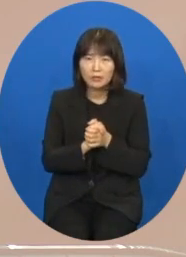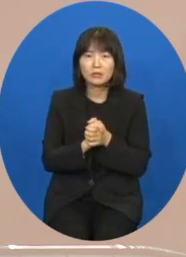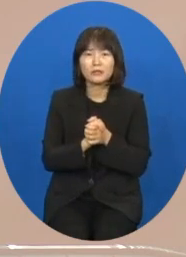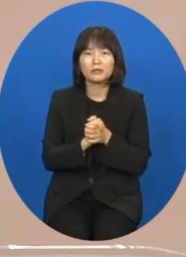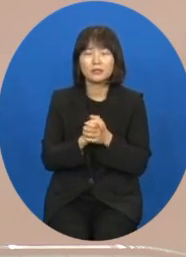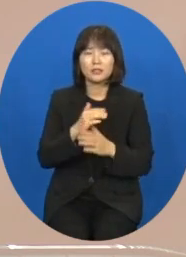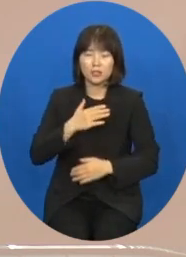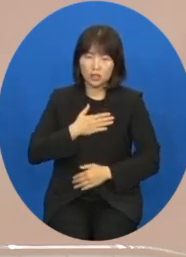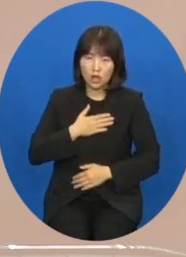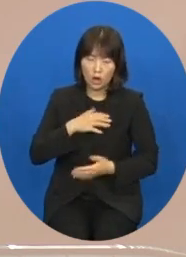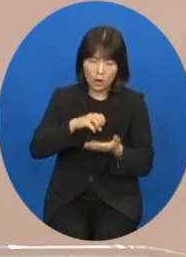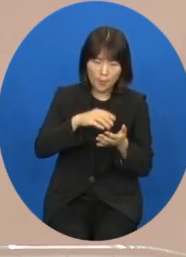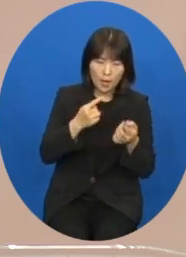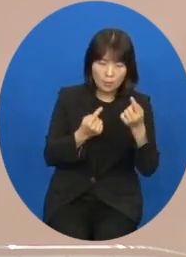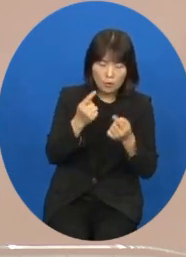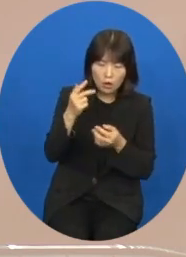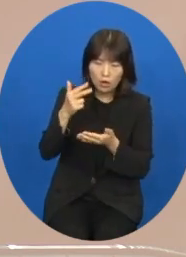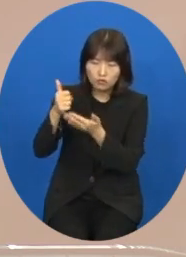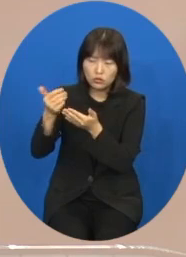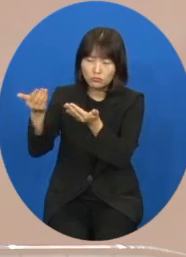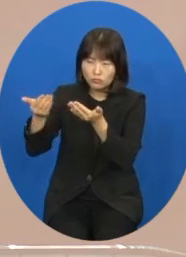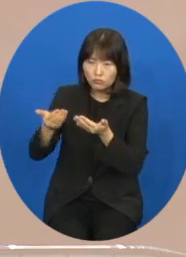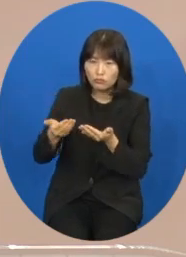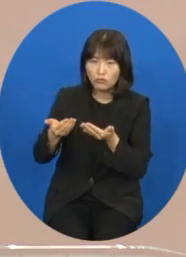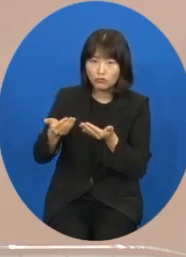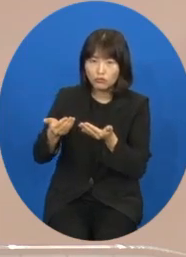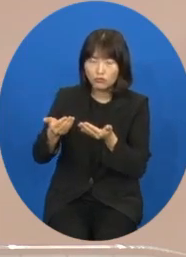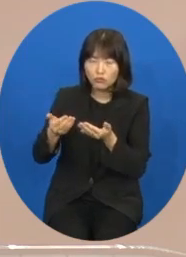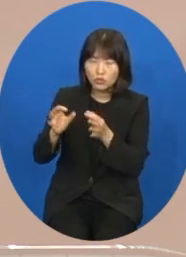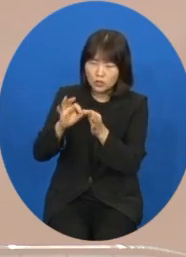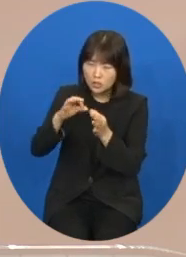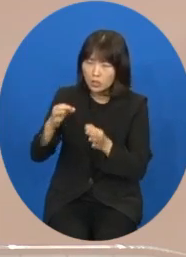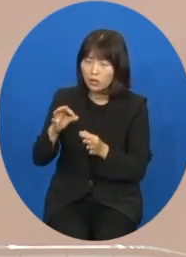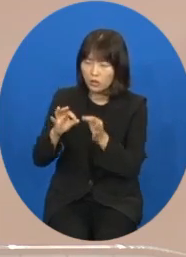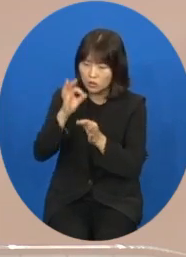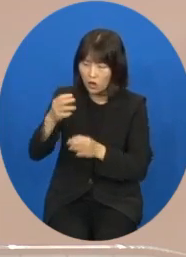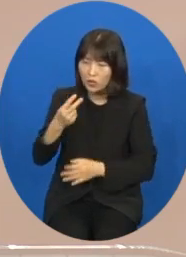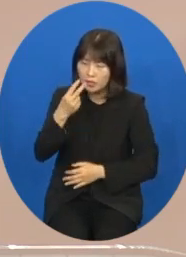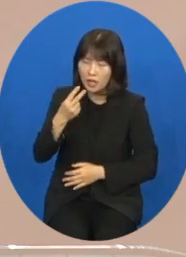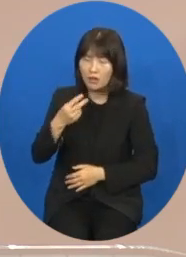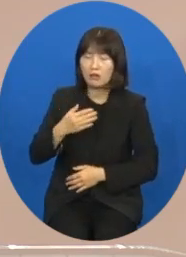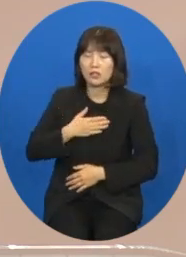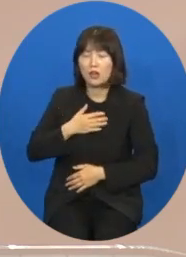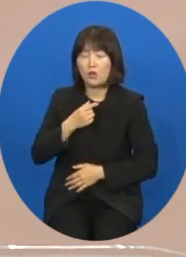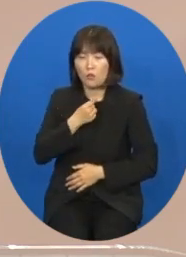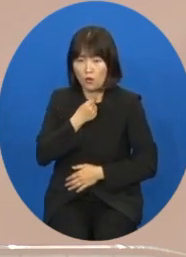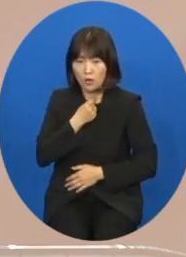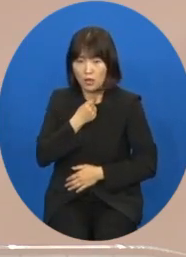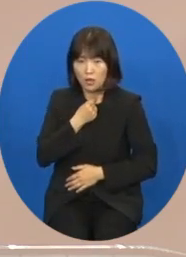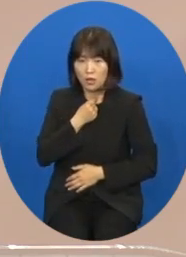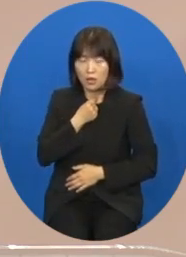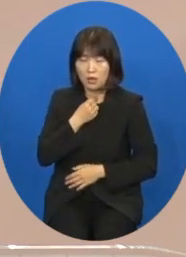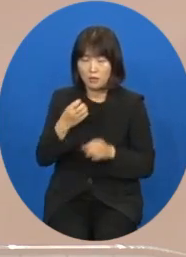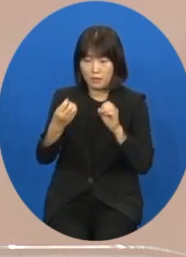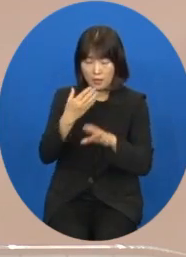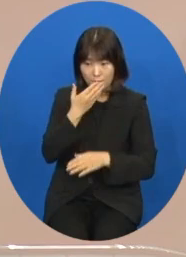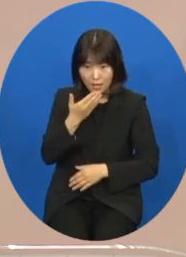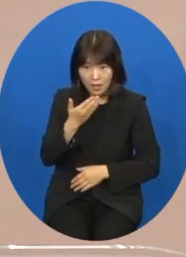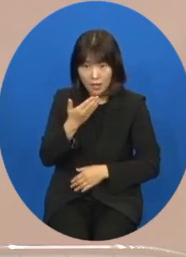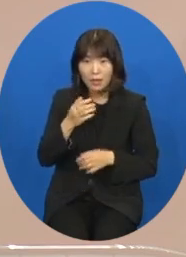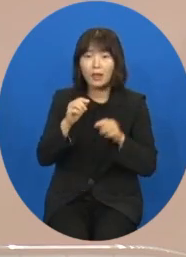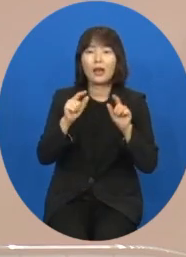이제 빵보다는 주님이 주시는 그 영생의 생명을 제가 원합니다 이렇게 반응하실 것 같아요.